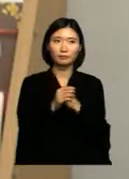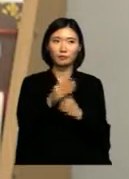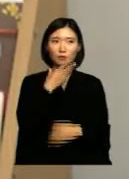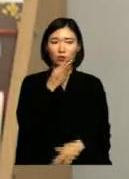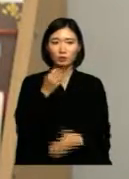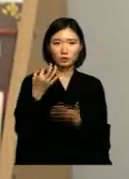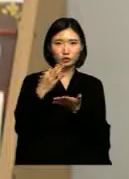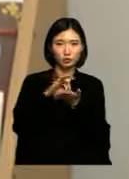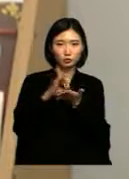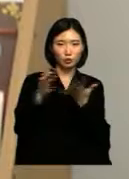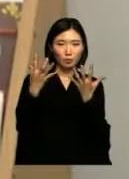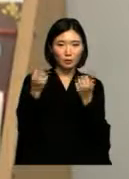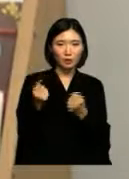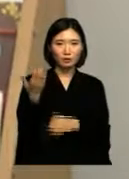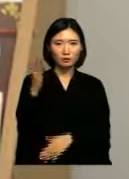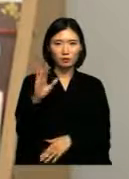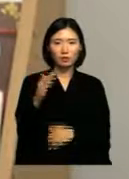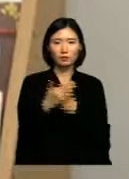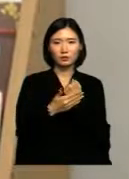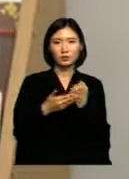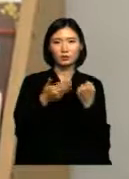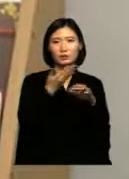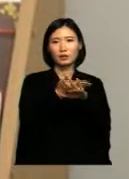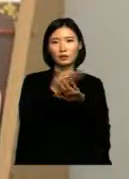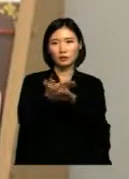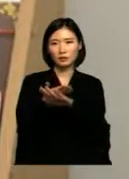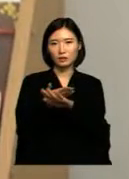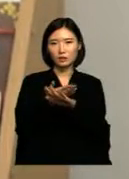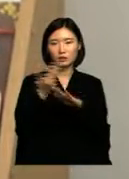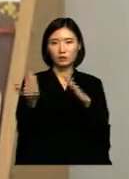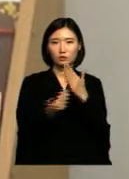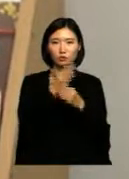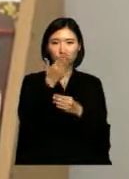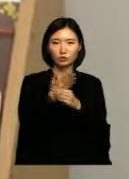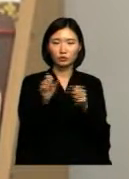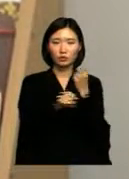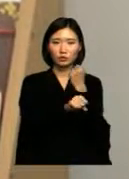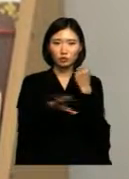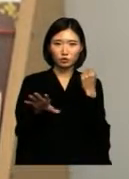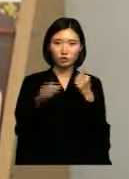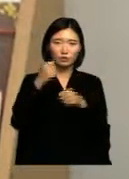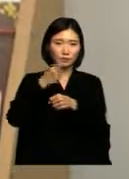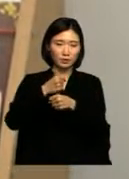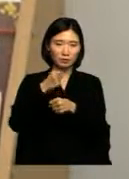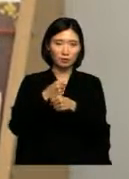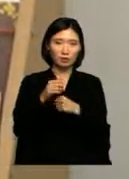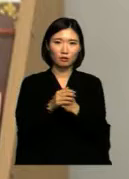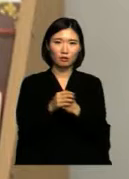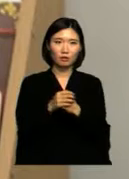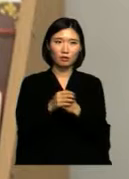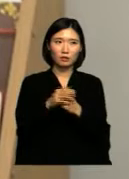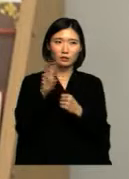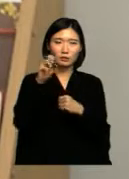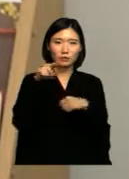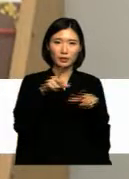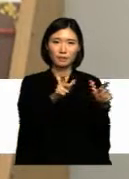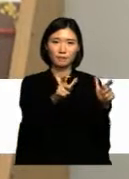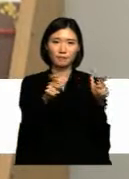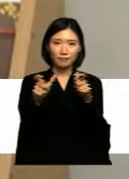복지 수요는 많으나 복지 혜택은 다 다르게 누리고 있는 거예요. 그래서 복지 기준선을 좀 만들어서 31개